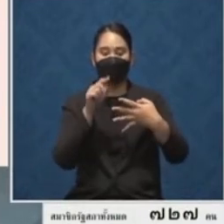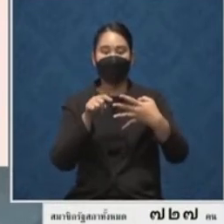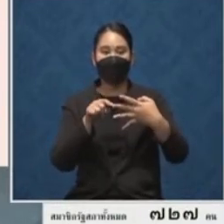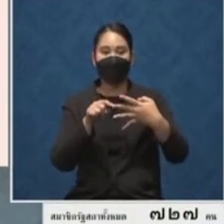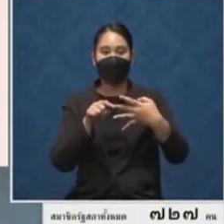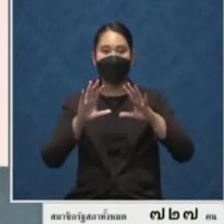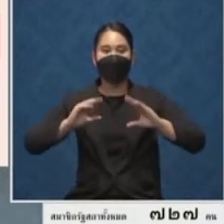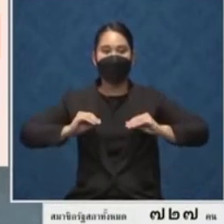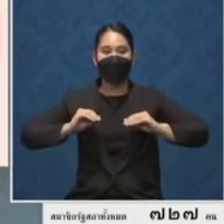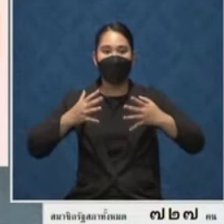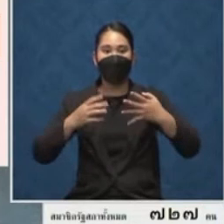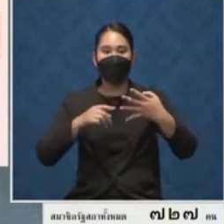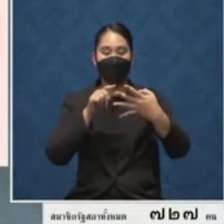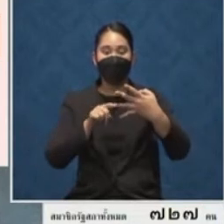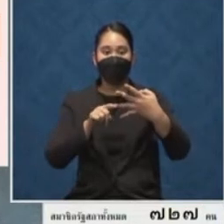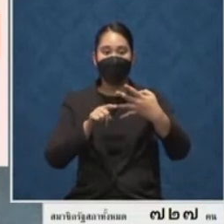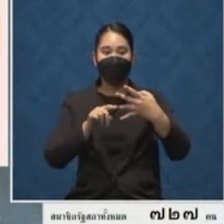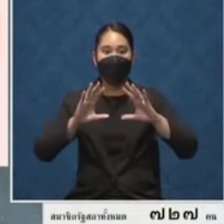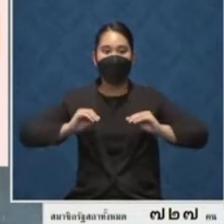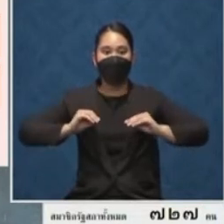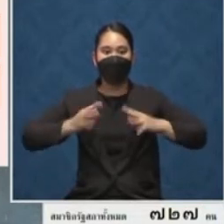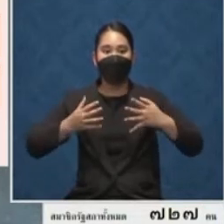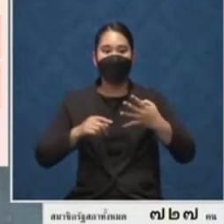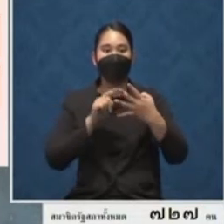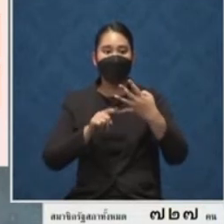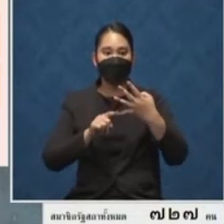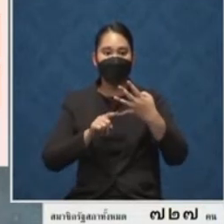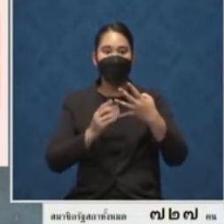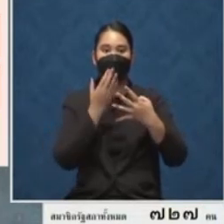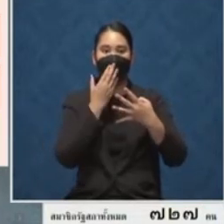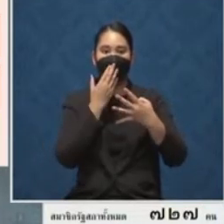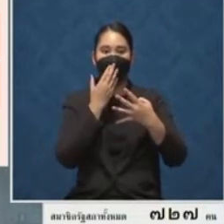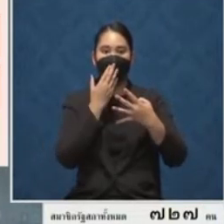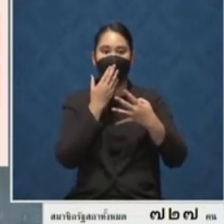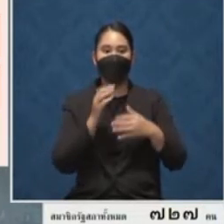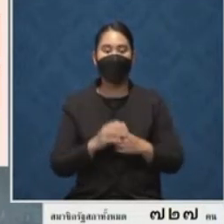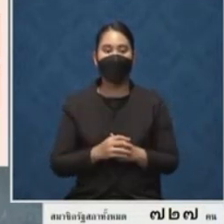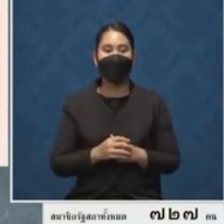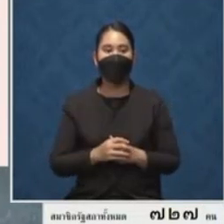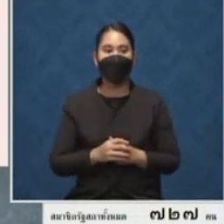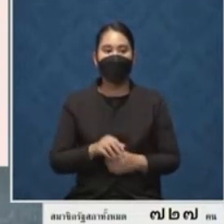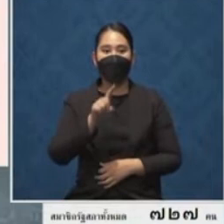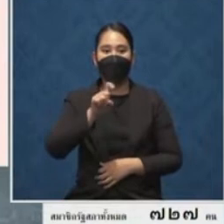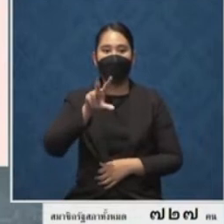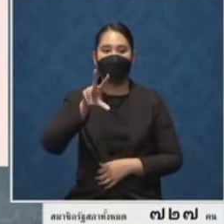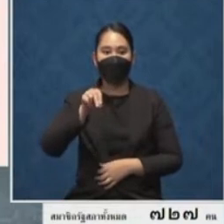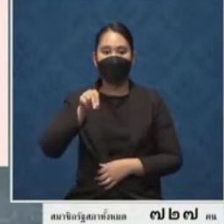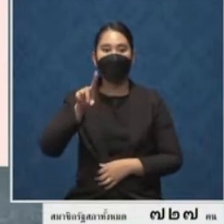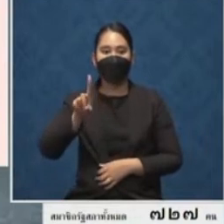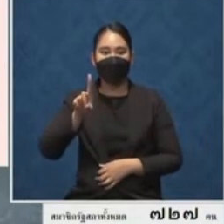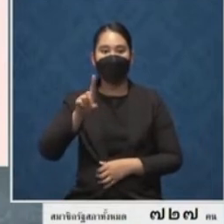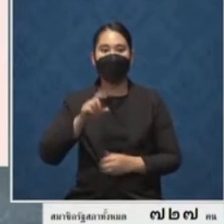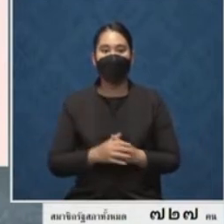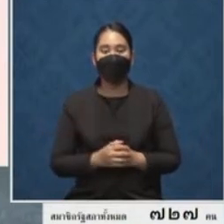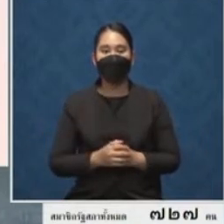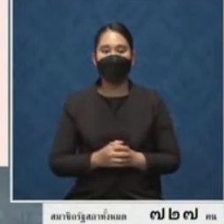การ3ไม่รับหลักการ4งดออกเสียง 131นายชาญวิทย์วิภูสิริ 1ไม่รับ